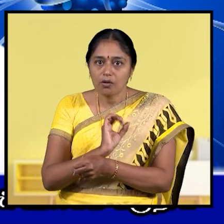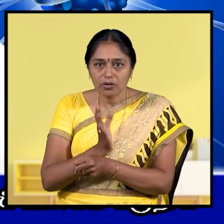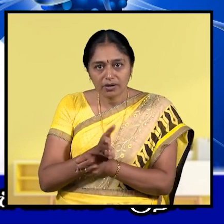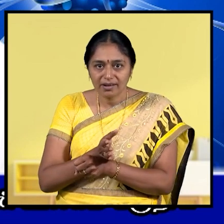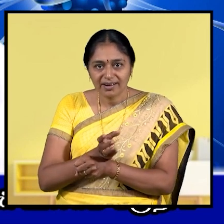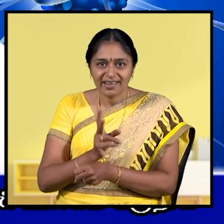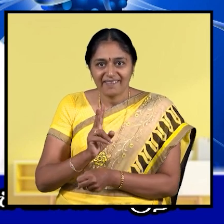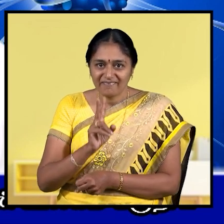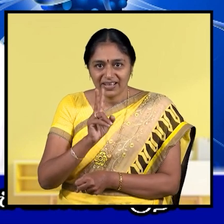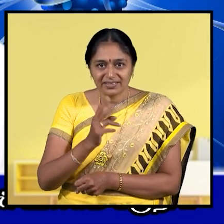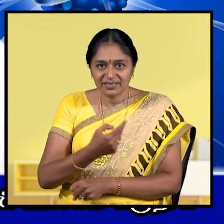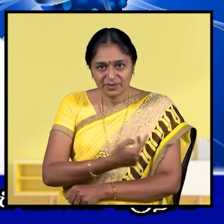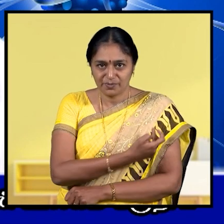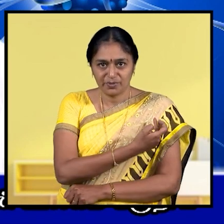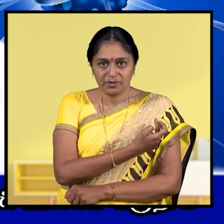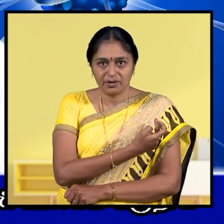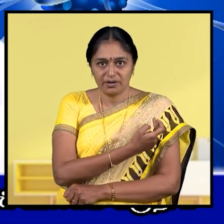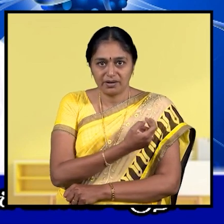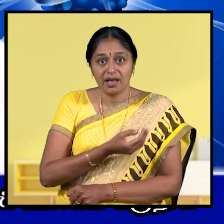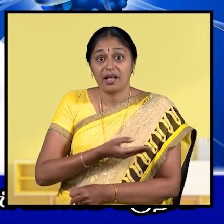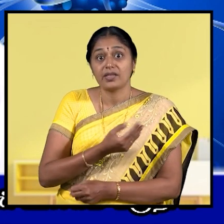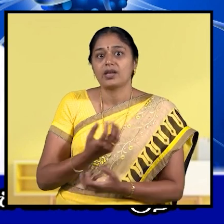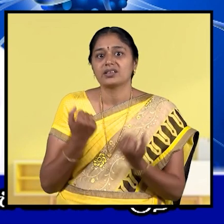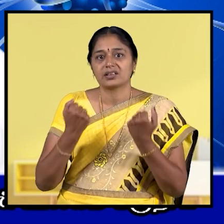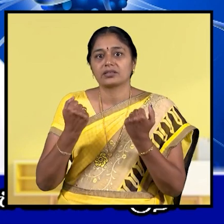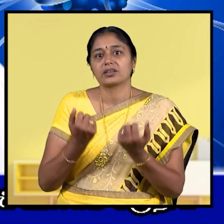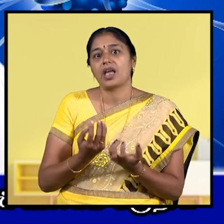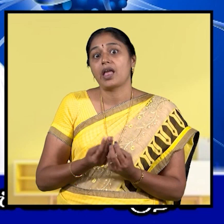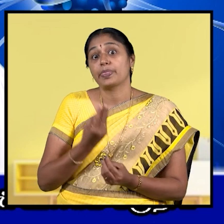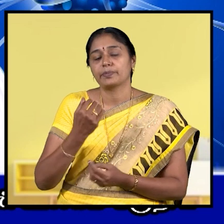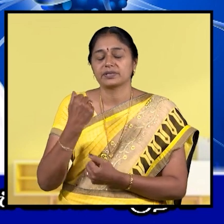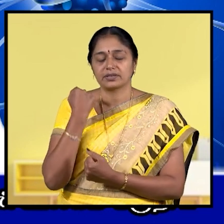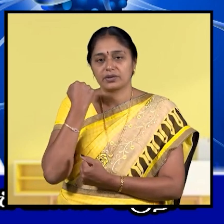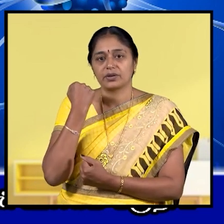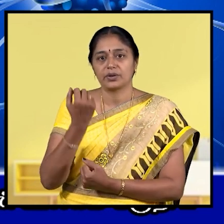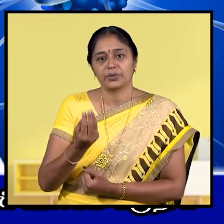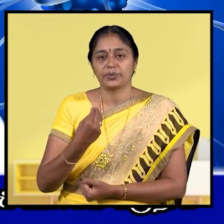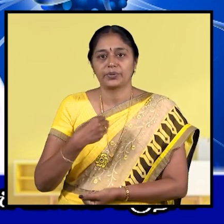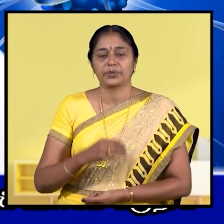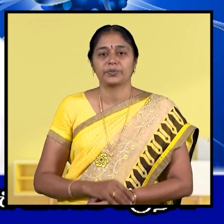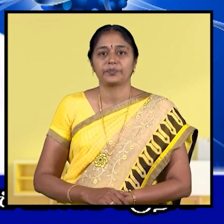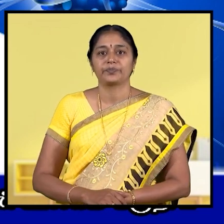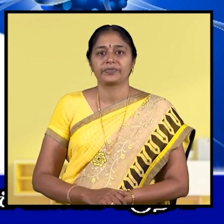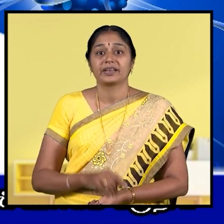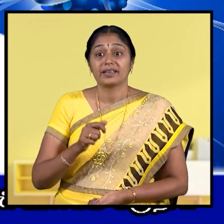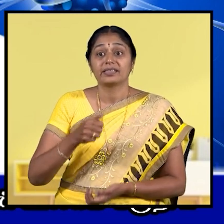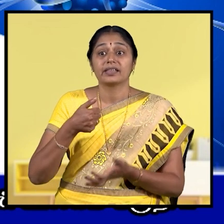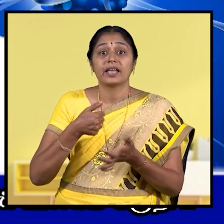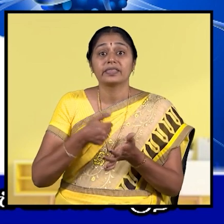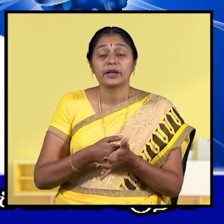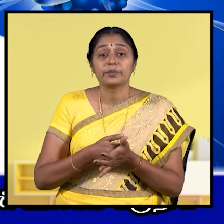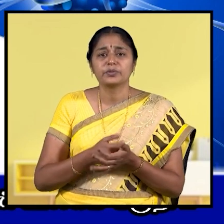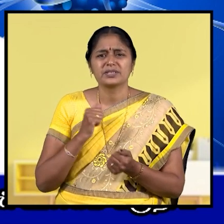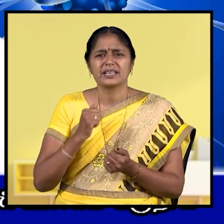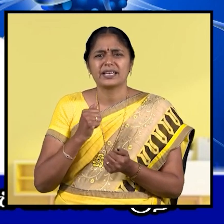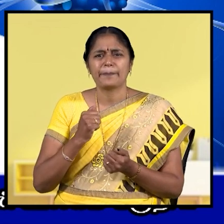அதை எதிர்த்ததோ அது எப்படி இதுவும் வந்து எதிர்த்து அந்த நோயை வந்து நம்ம வந்து செயற்கையான முறையில் வந்து தடை செய்து நம்ம காத்திடலாம். சரி, இந்த தடுப்பூசியை வந்து எப்படி எப்படிலாம்